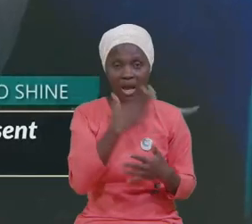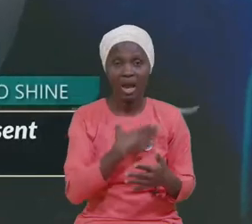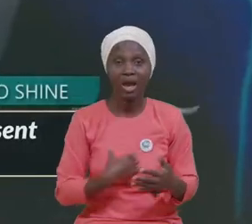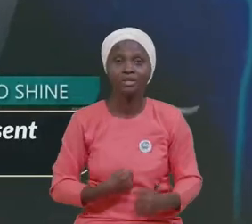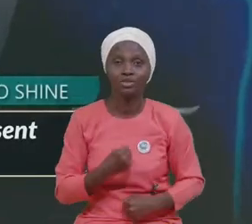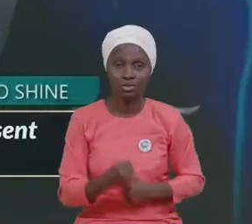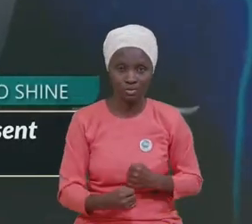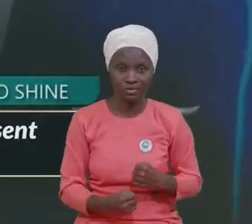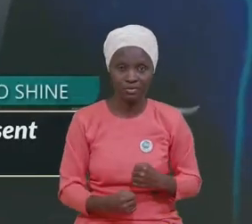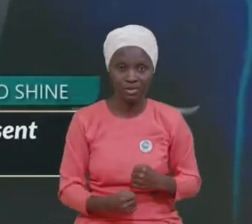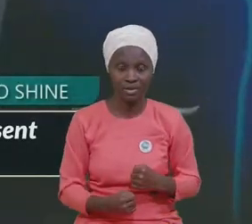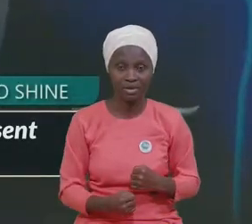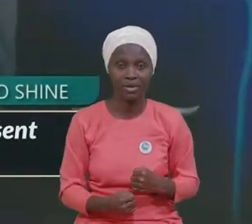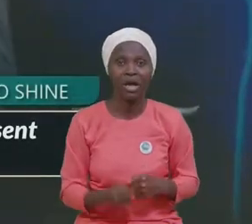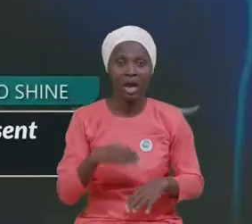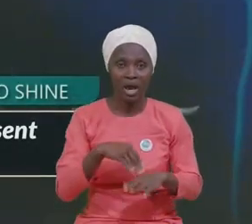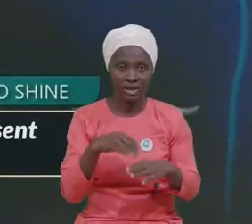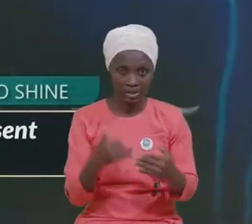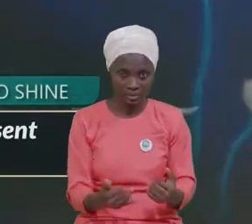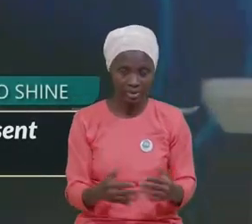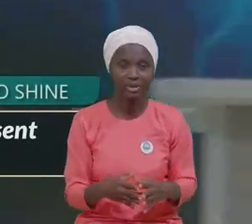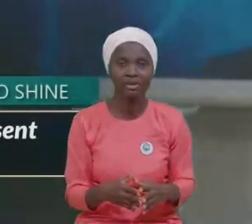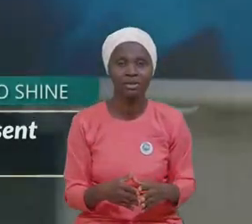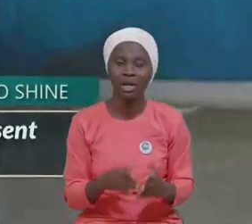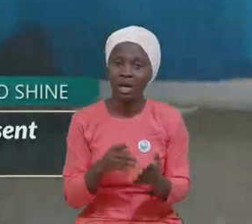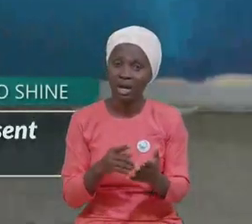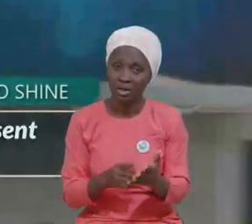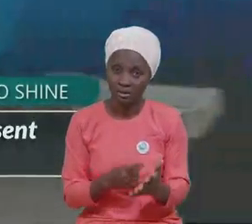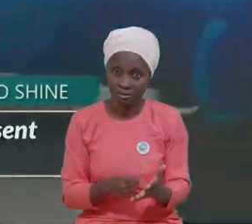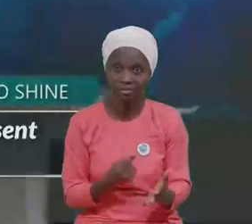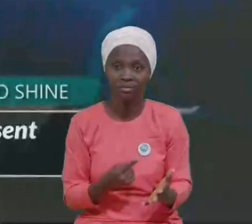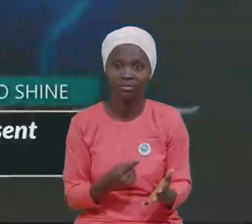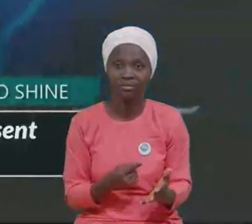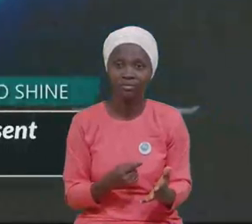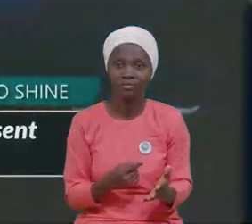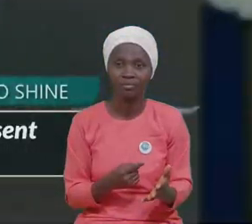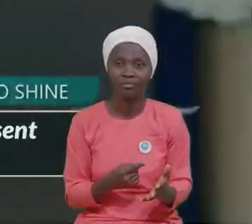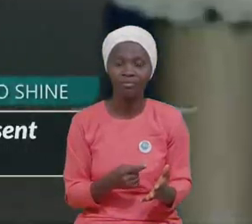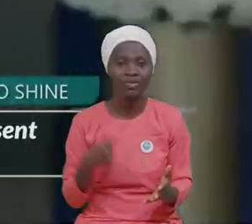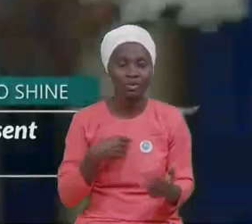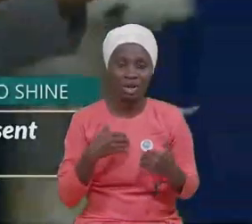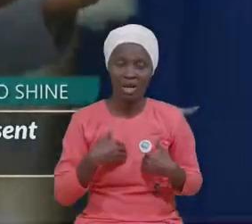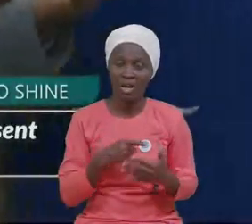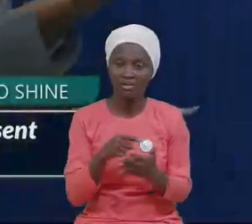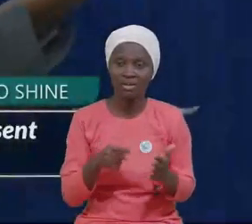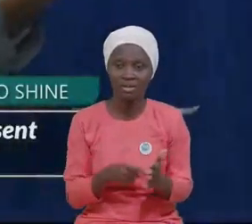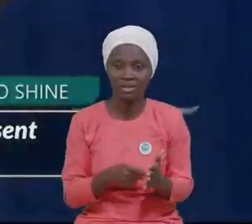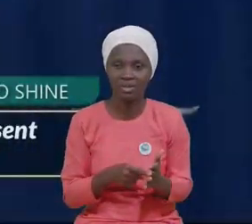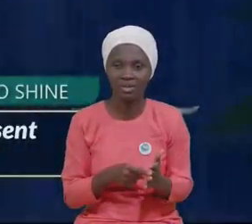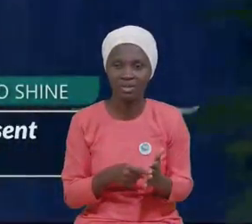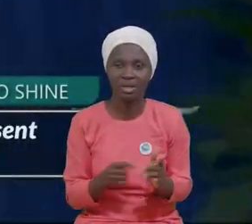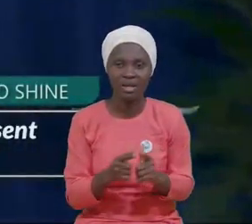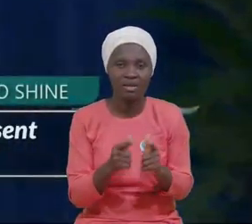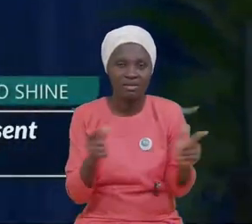et de la souffrance présente. Parfois, nous avons ce